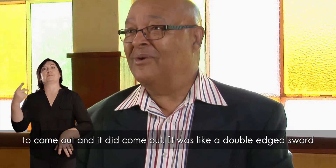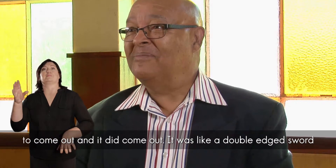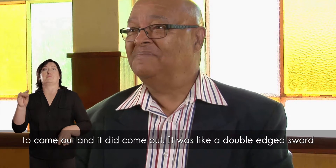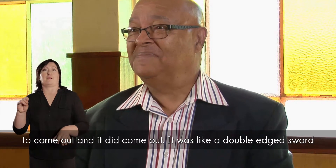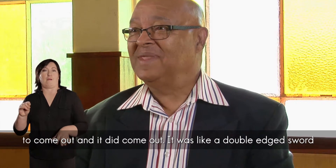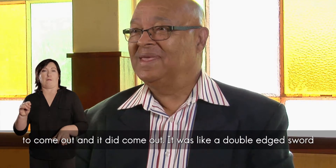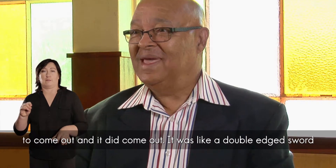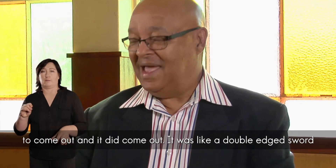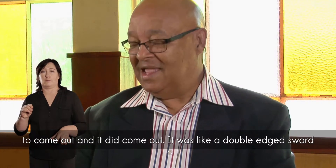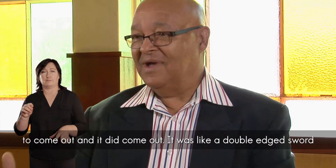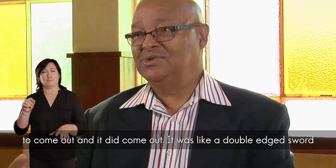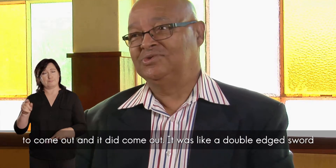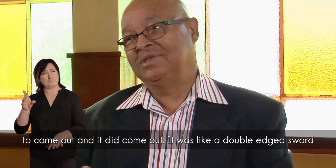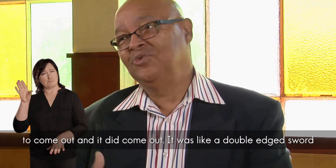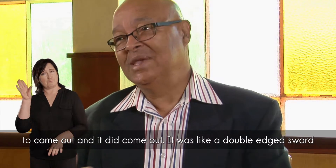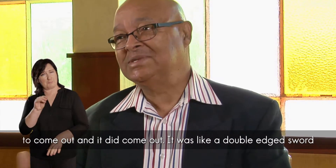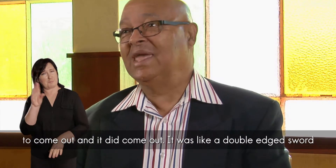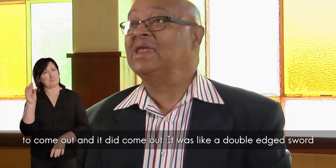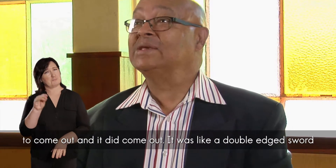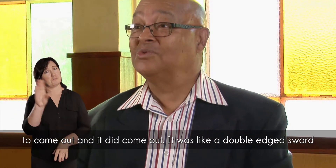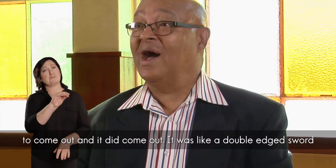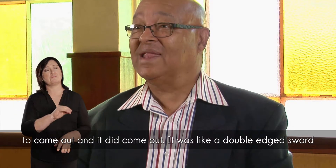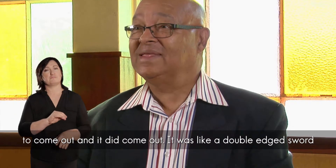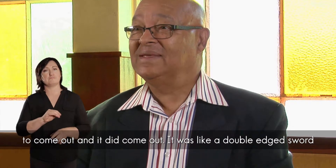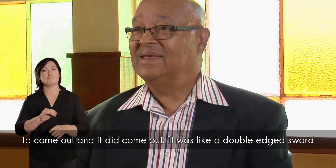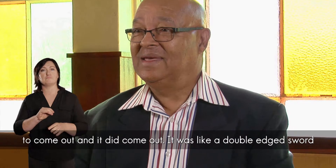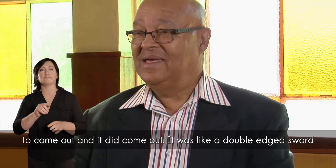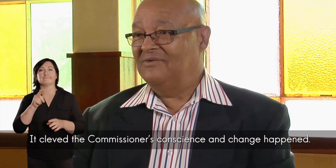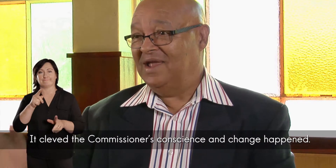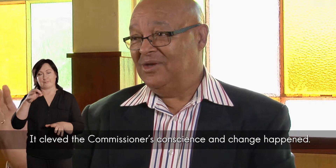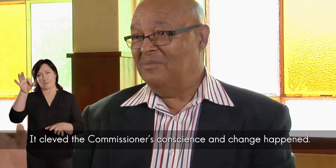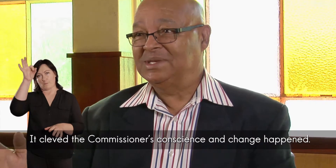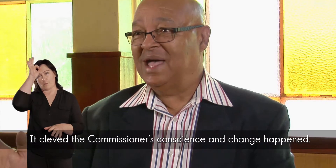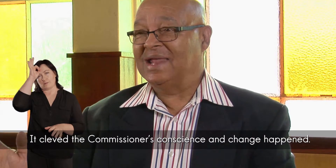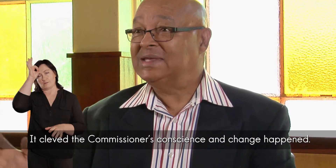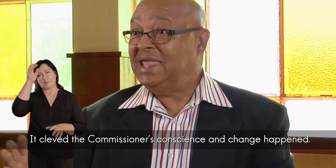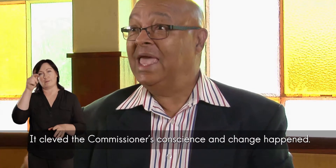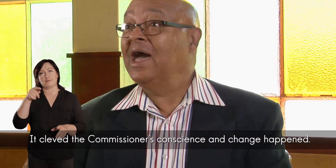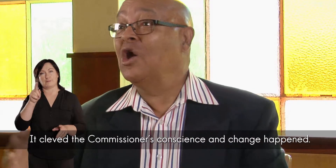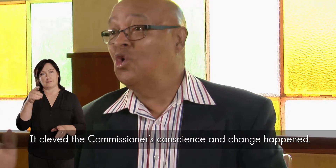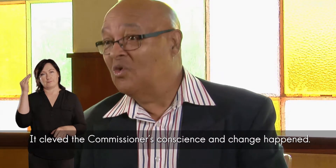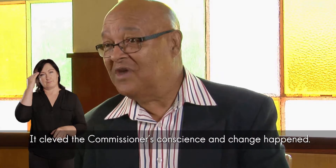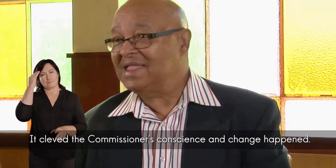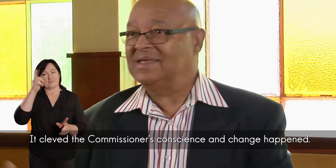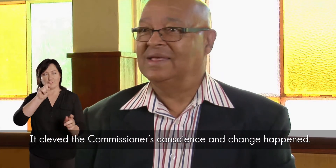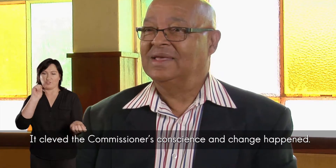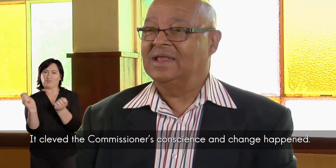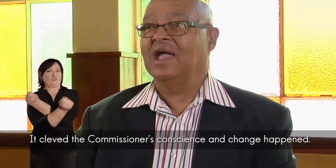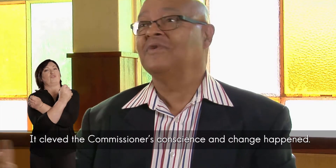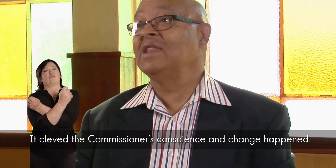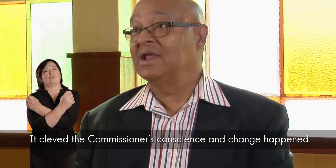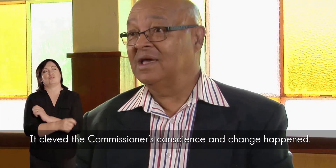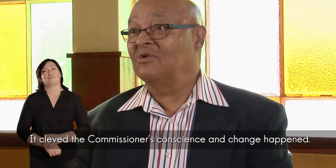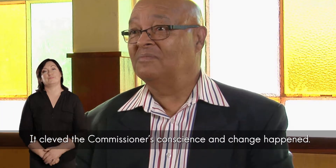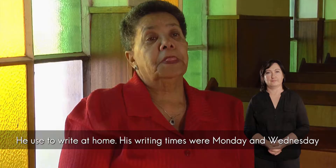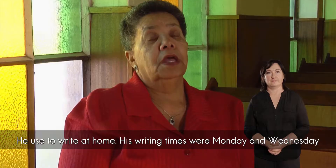uitgekom. En, het was soos, soos, twee snijdende zwaard, wat die commissaris, het denken, gekloof het. En, daar